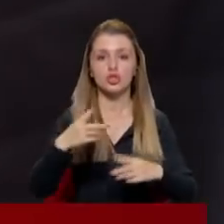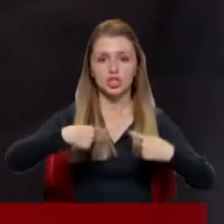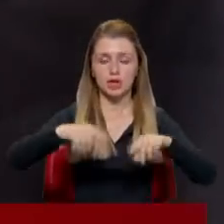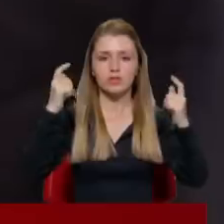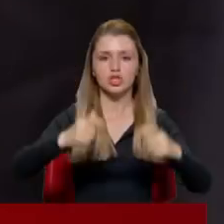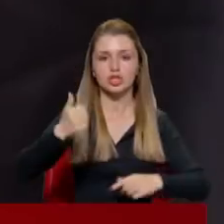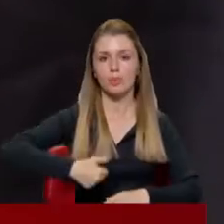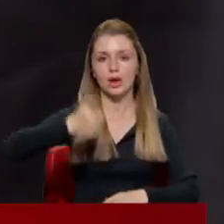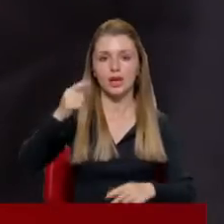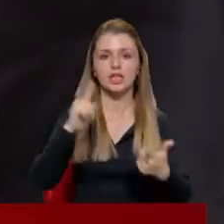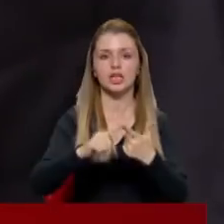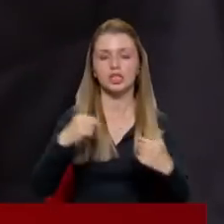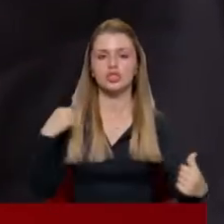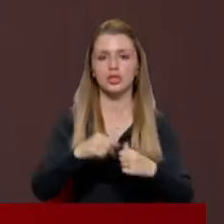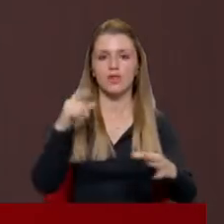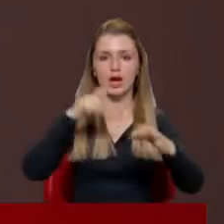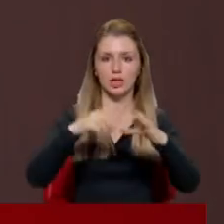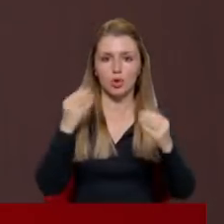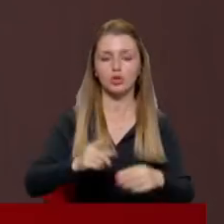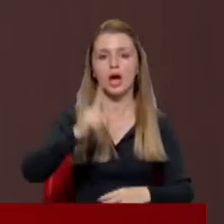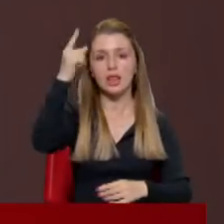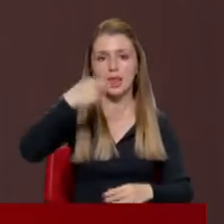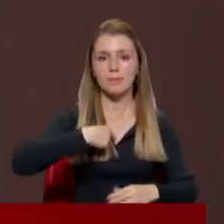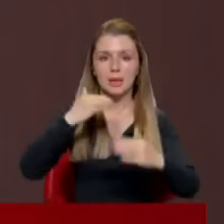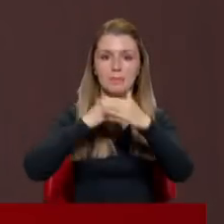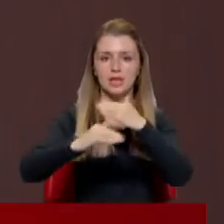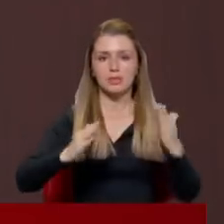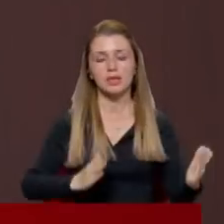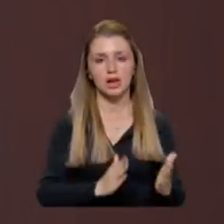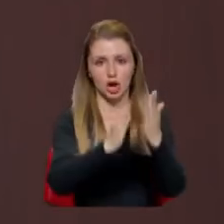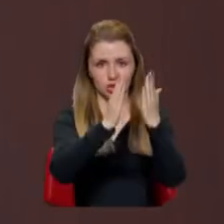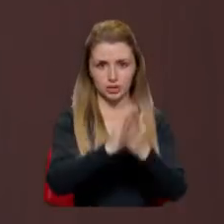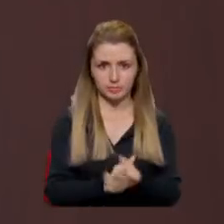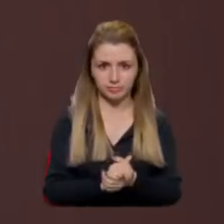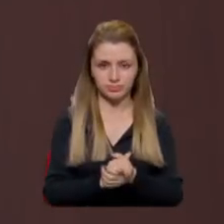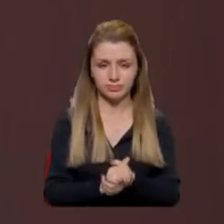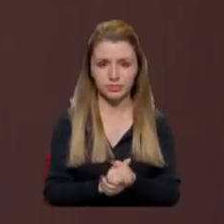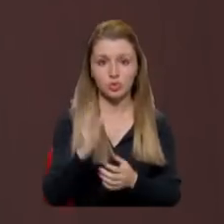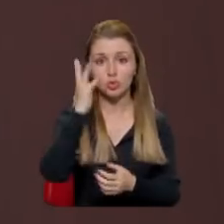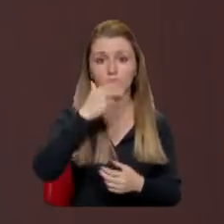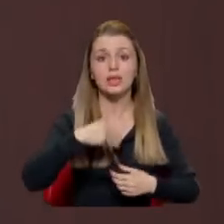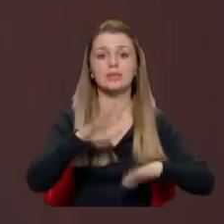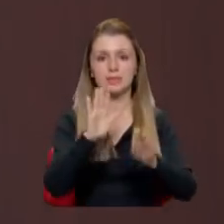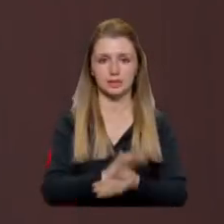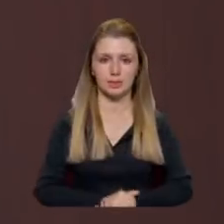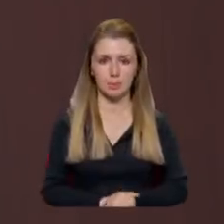Şehircilik Bakanlığına ikinci kez atandı Rabbim bizi milletimize karşı mahcup etmesin